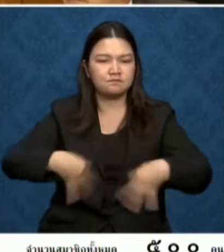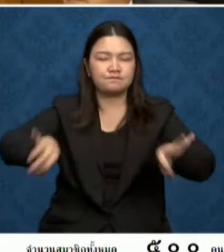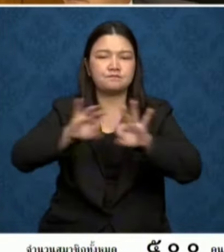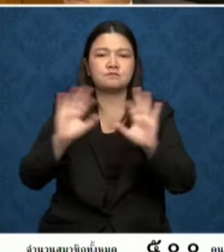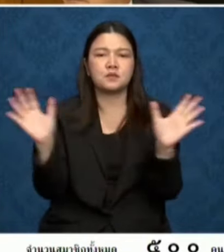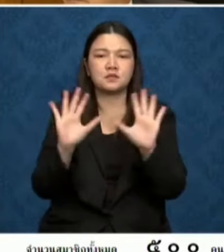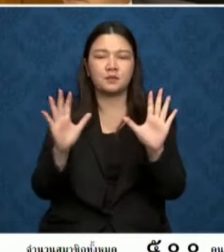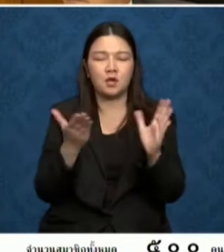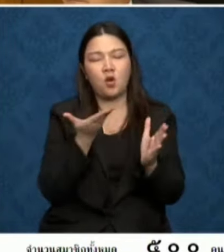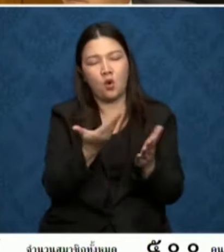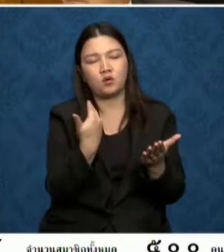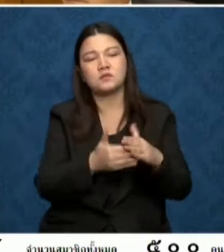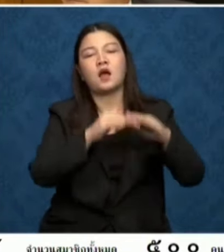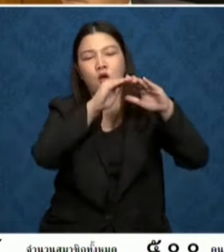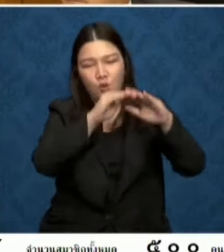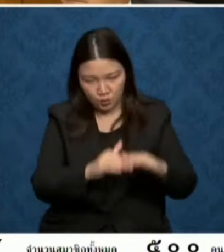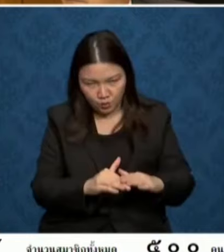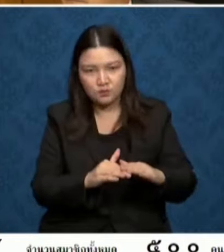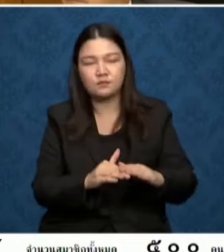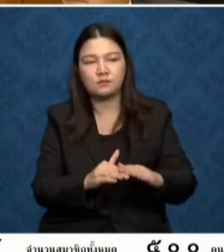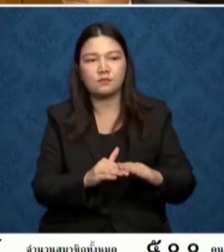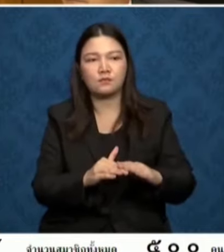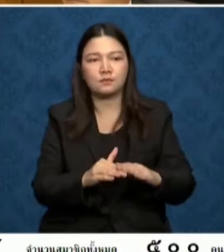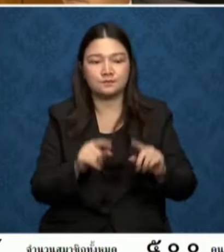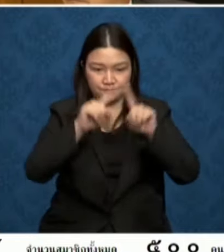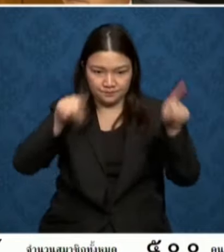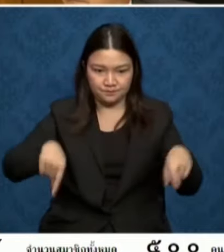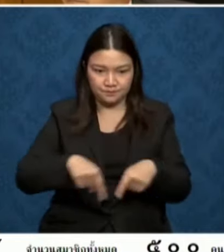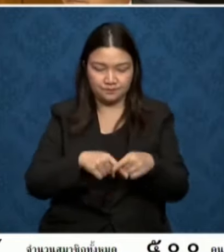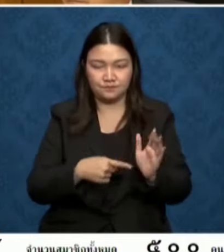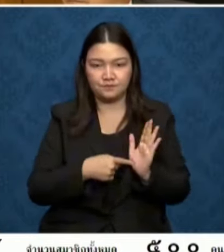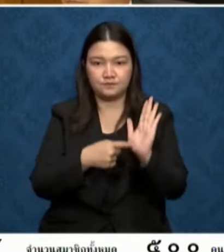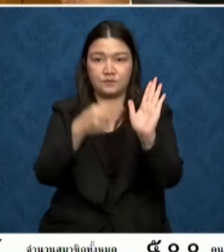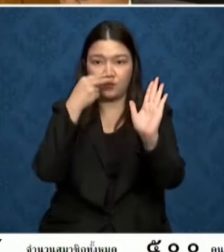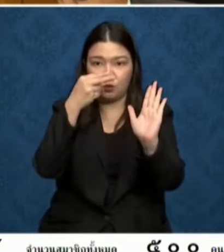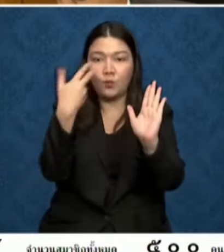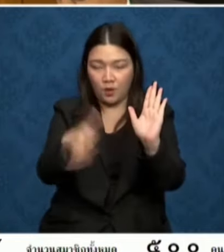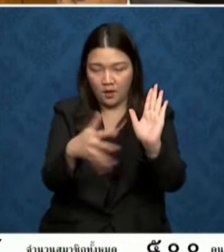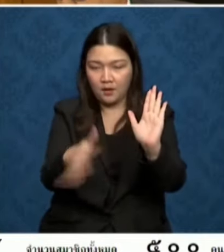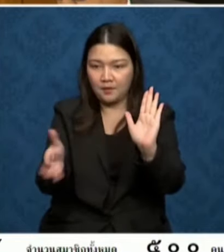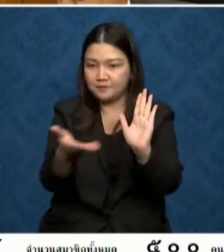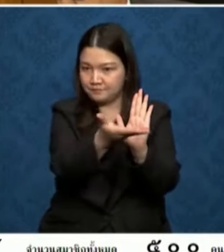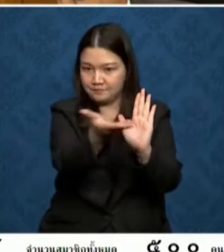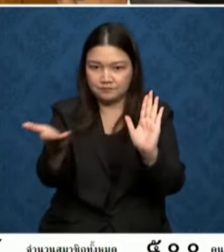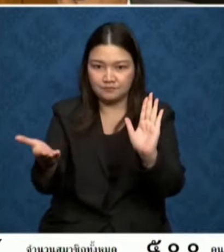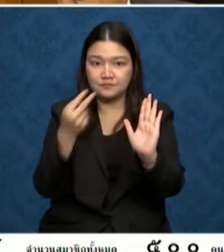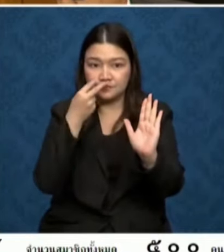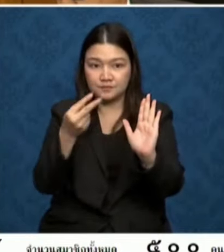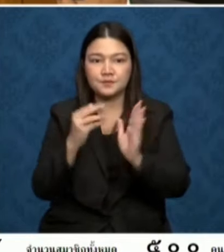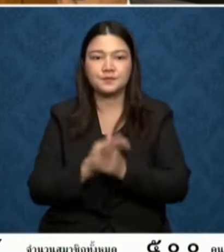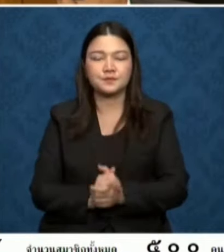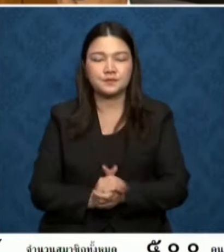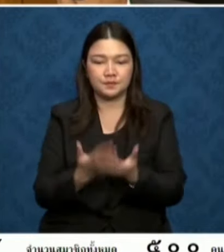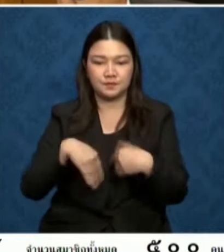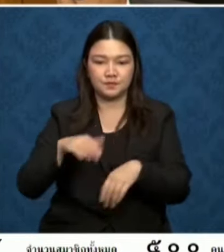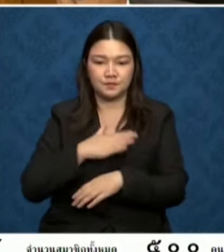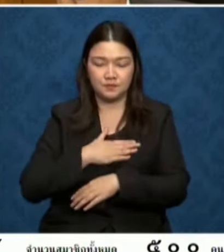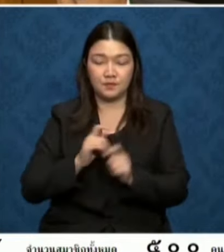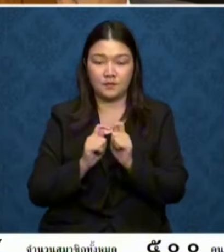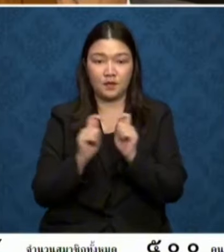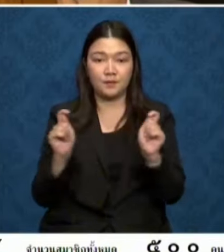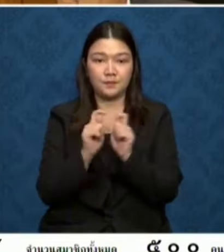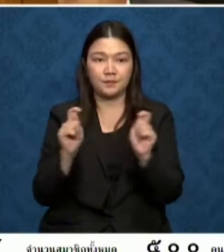ราก็ขอปรับลดงบประมาณตามที่ได้นำเสนอกับเพื่อนสมาชิกทุกท่านและในอนุกรรมธิการของเรา